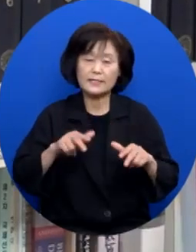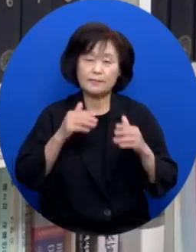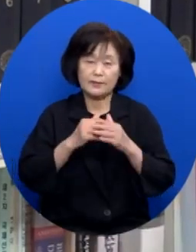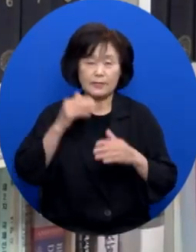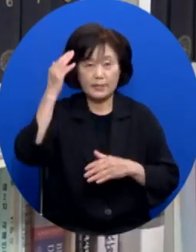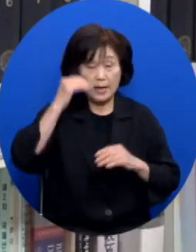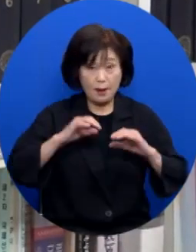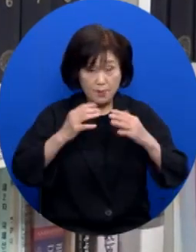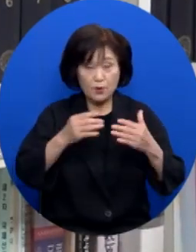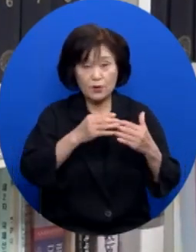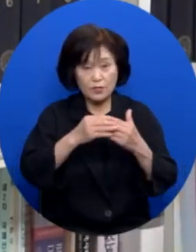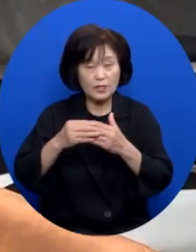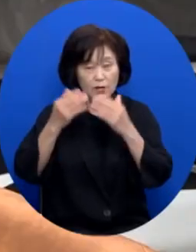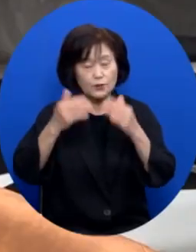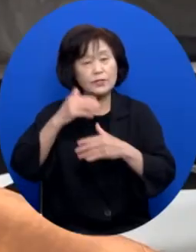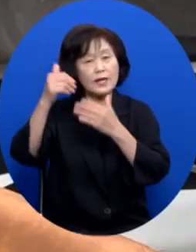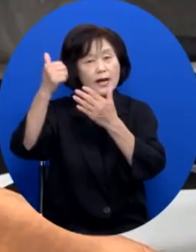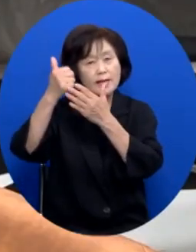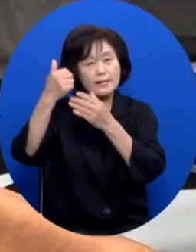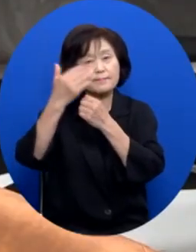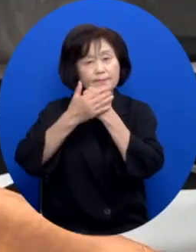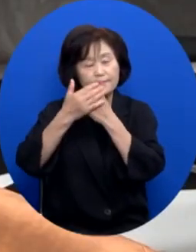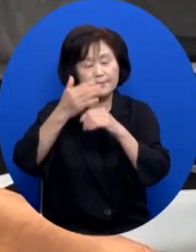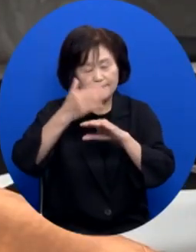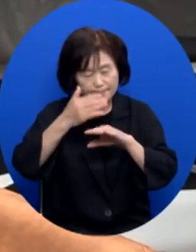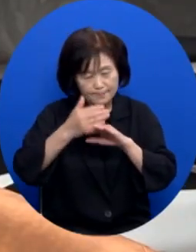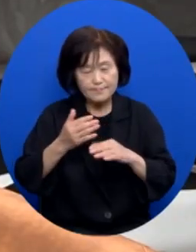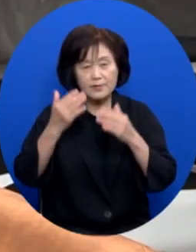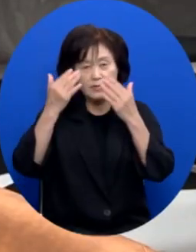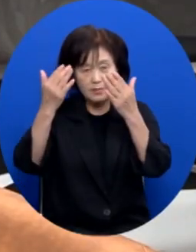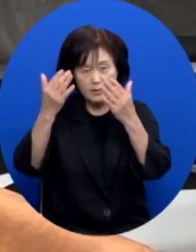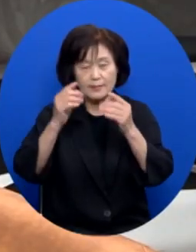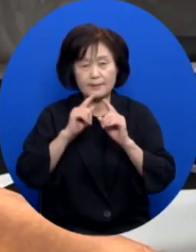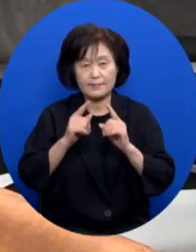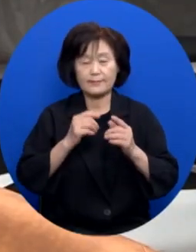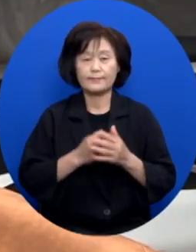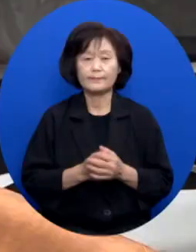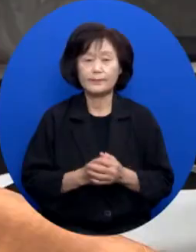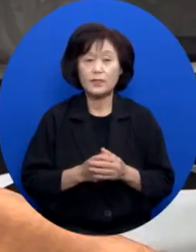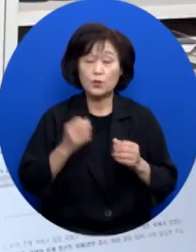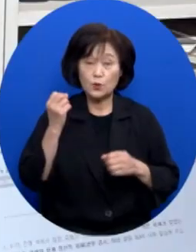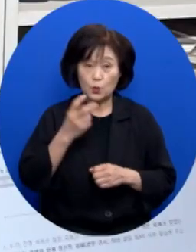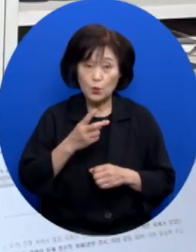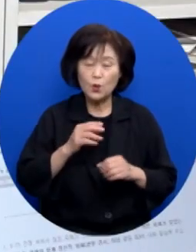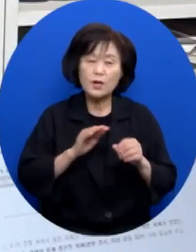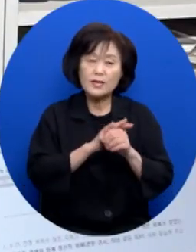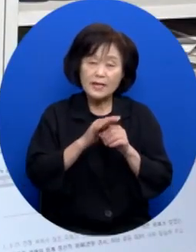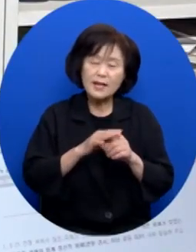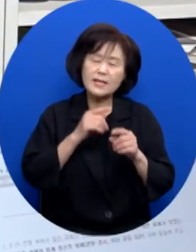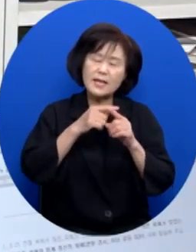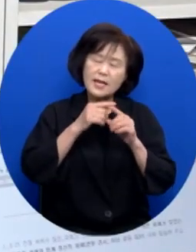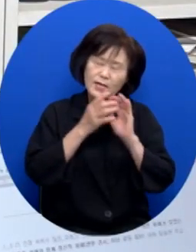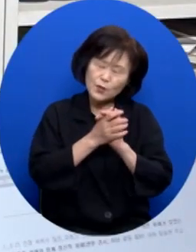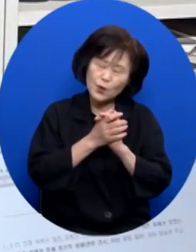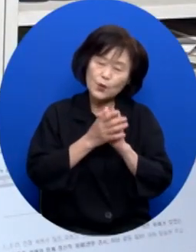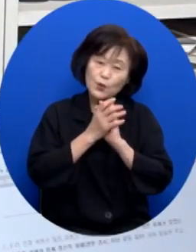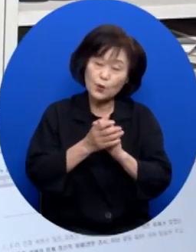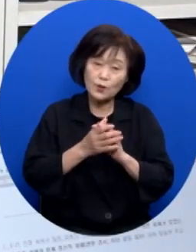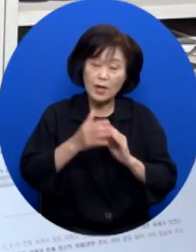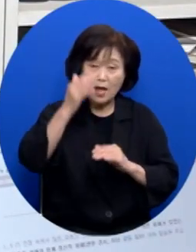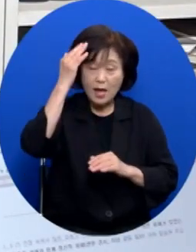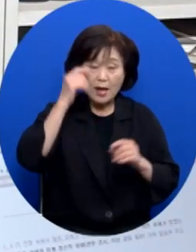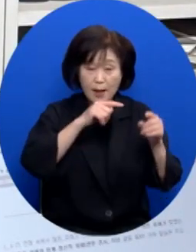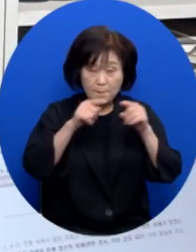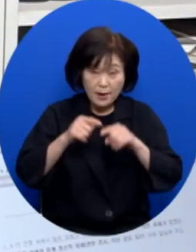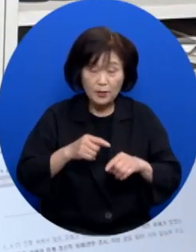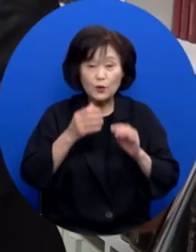대한민국을 인도하신 하나님 은혜에 감사해야 한다고 말합니다 또 사랑의 기도를 통해 한반도에 통일을